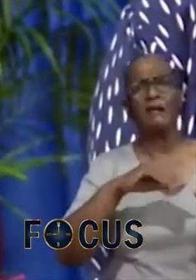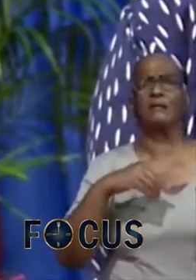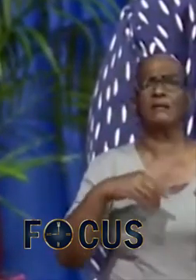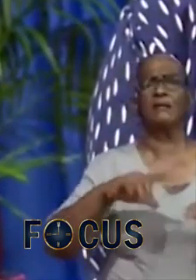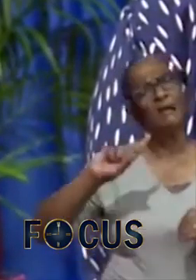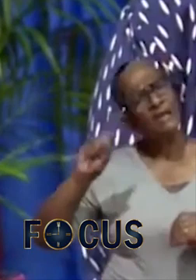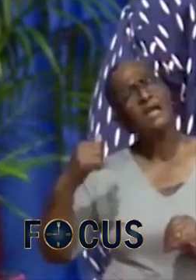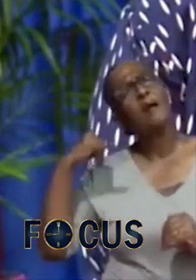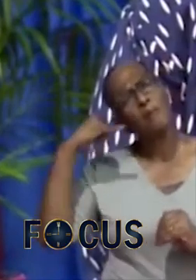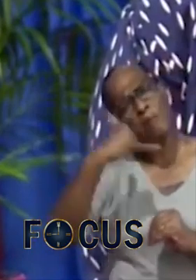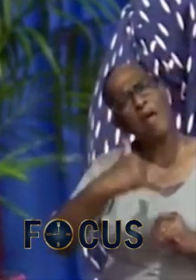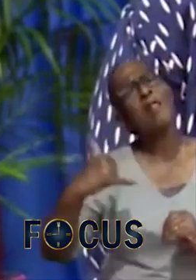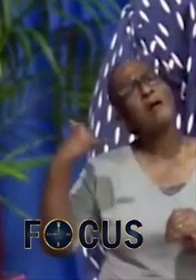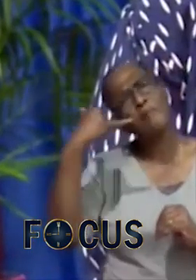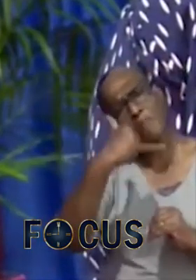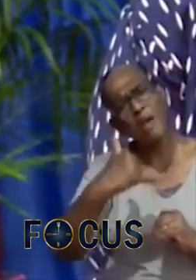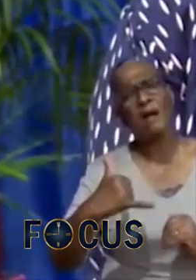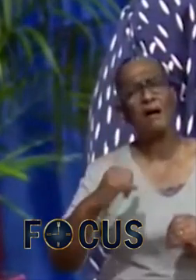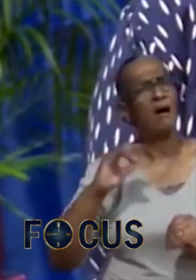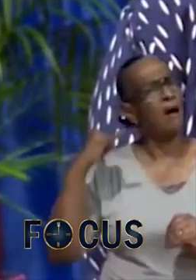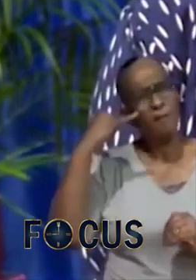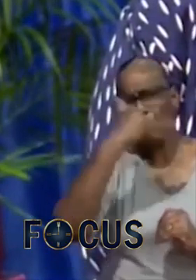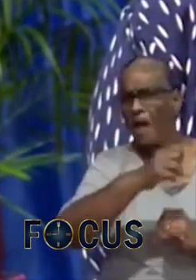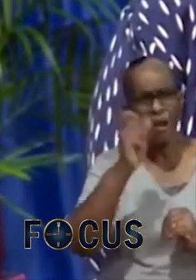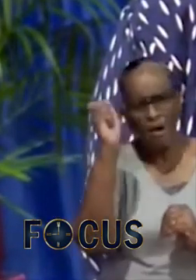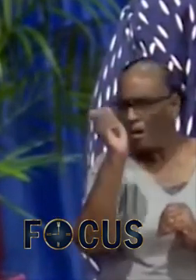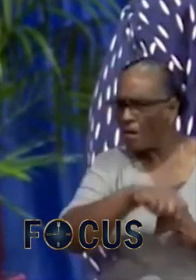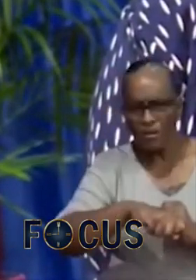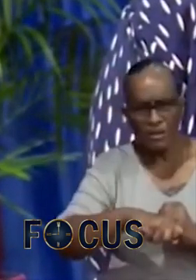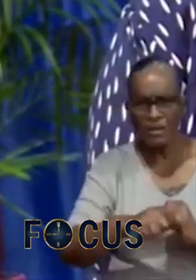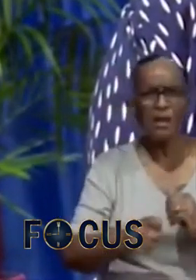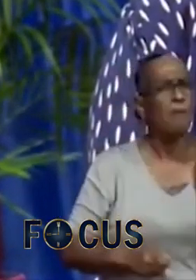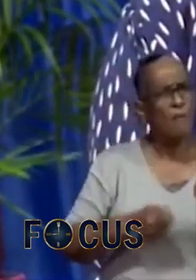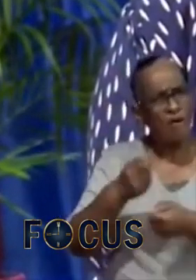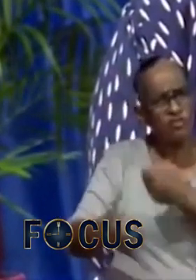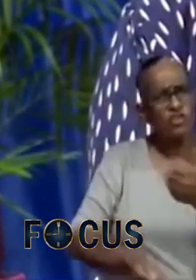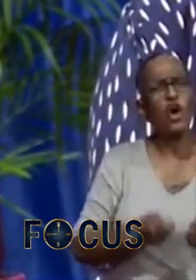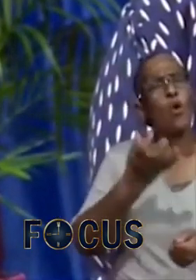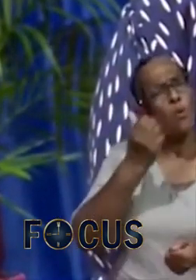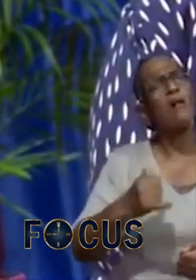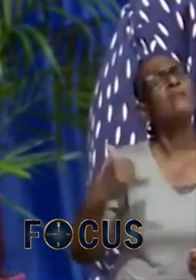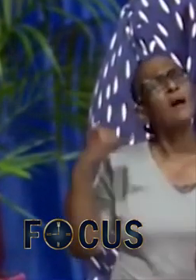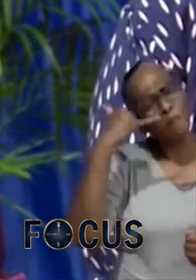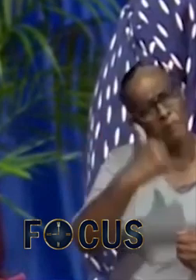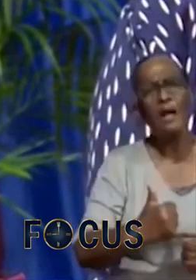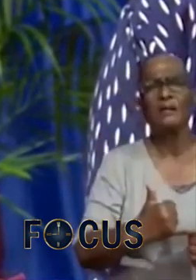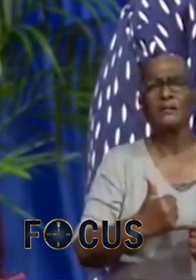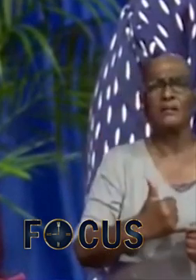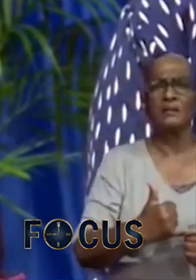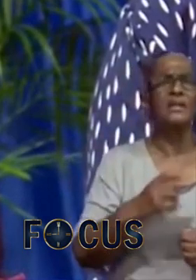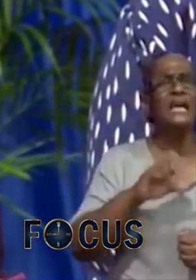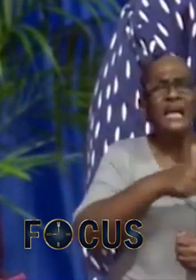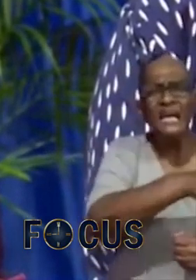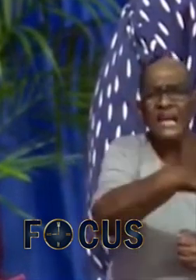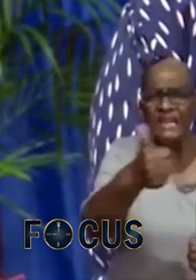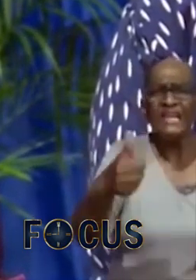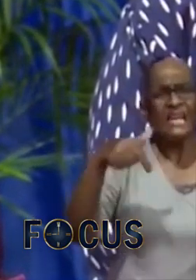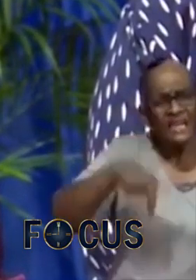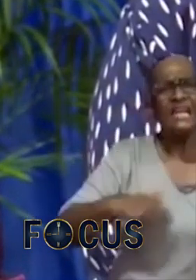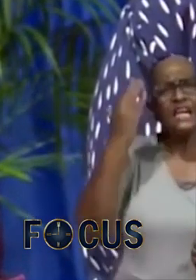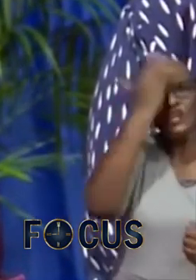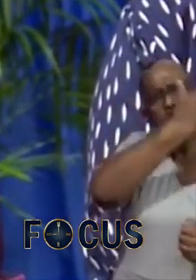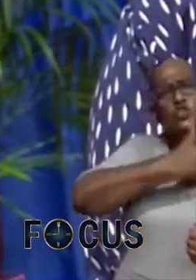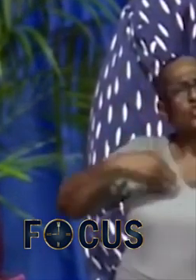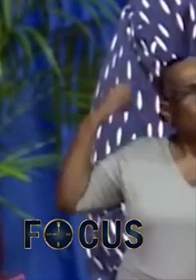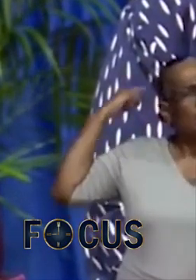wordt gebeld. Als ze niet gebeld kan worden en als ze zorg nodig hebben, kunnen ze zich melden. Er wordt wel gevraagd aan elke Surinamer, als u